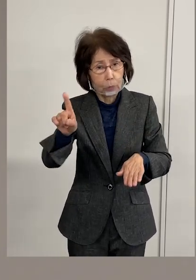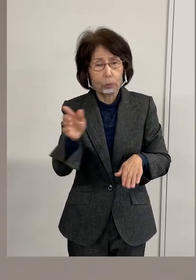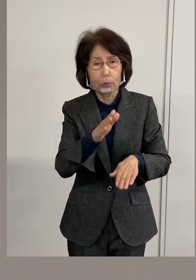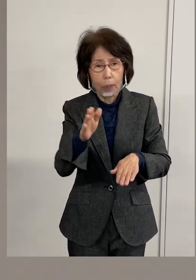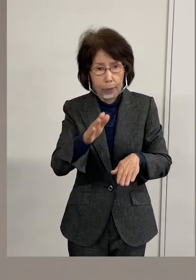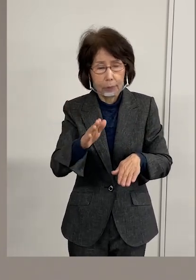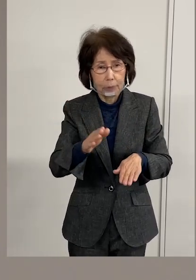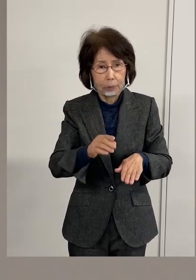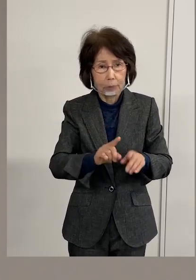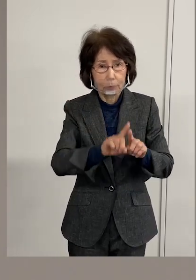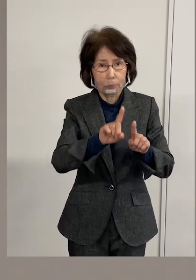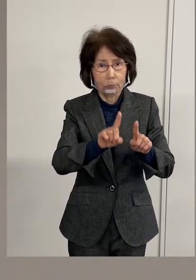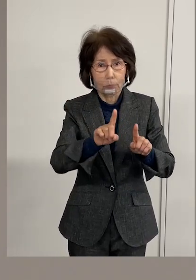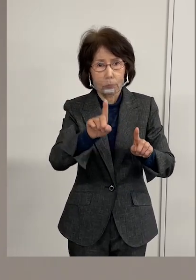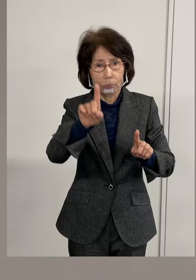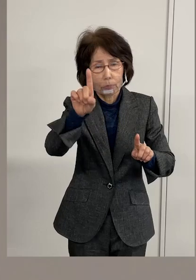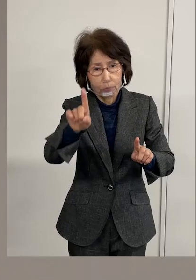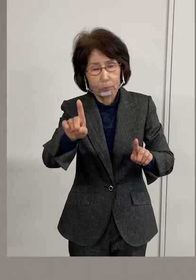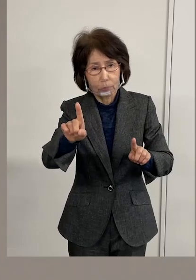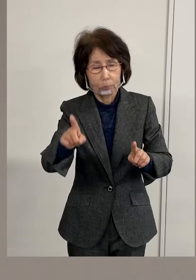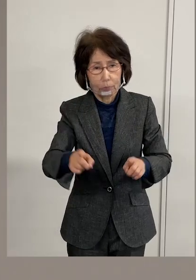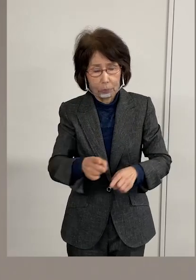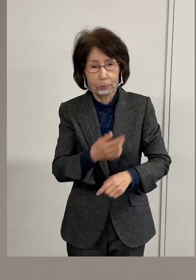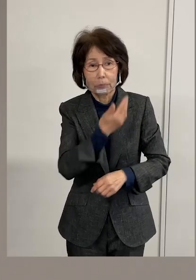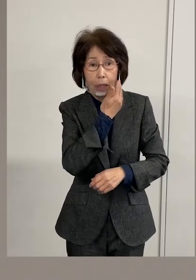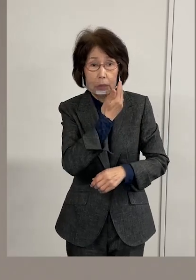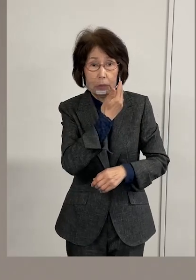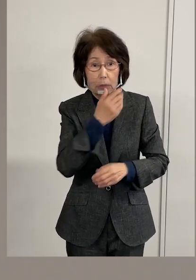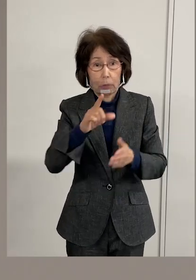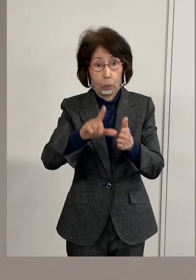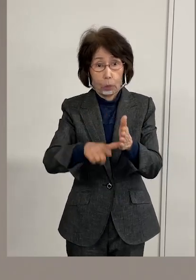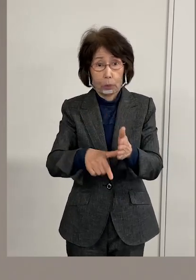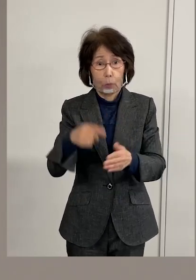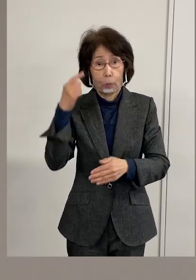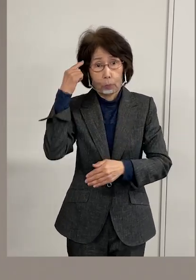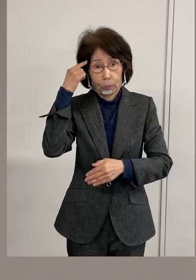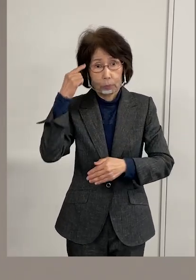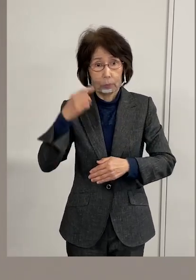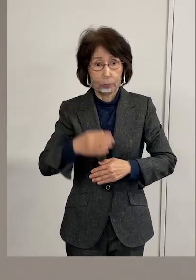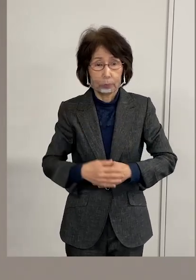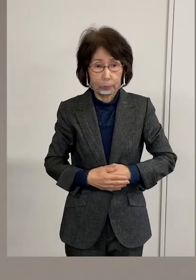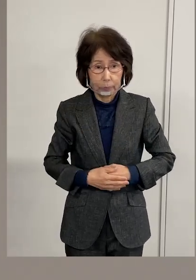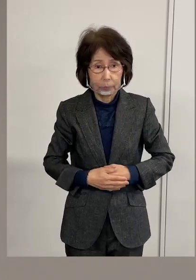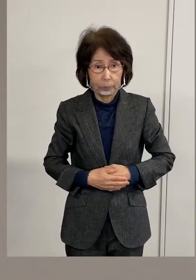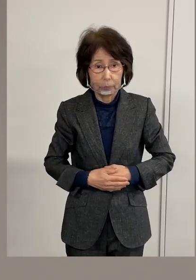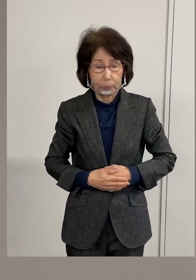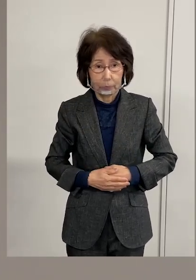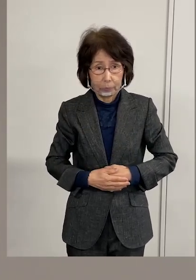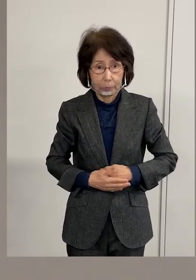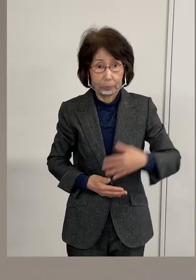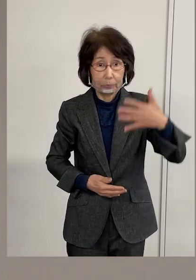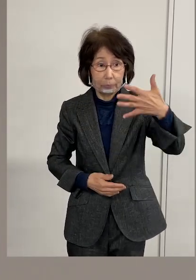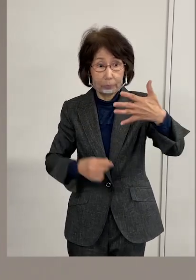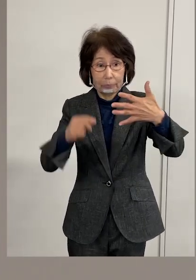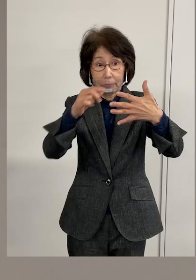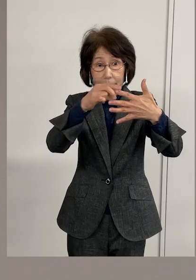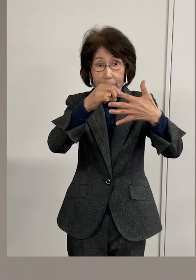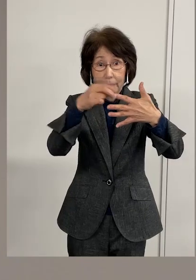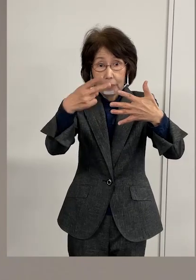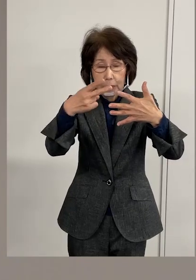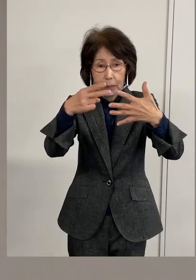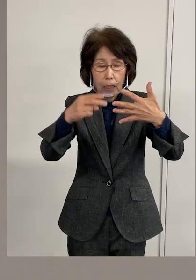場になるというふうに考えておりますが、いわゆる二類相当から五類への見直